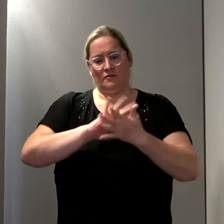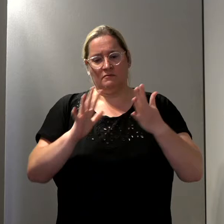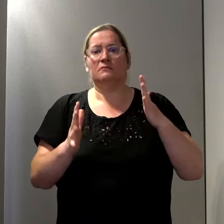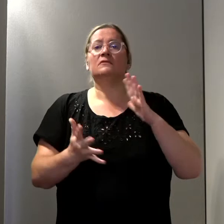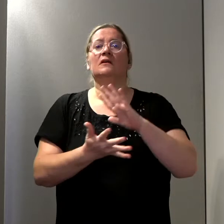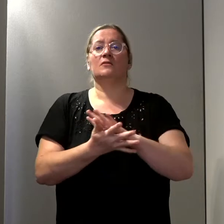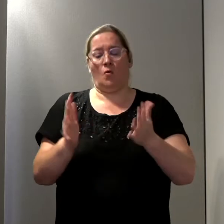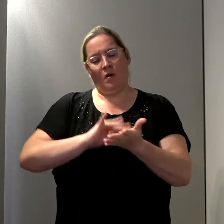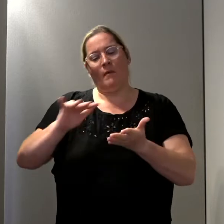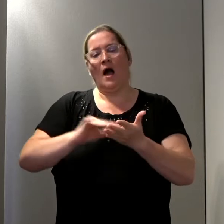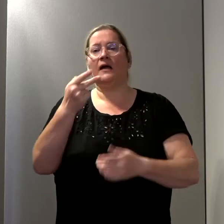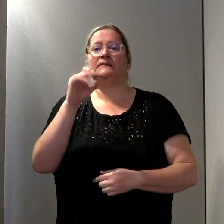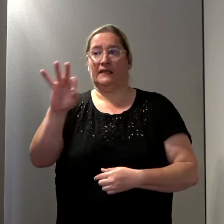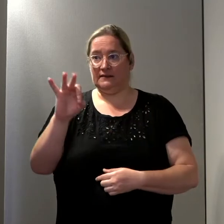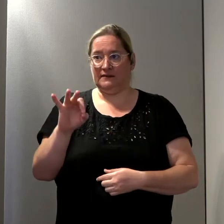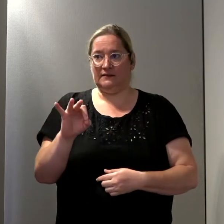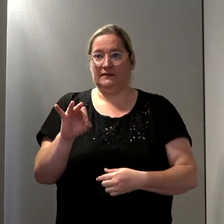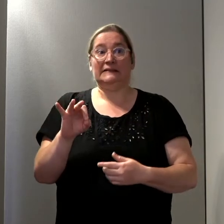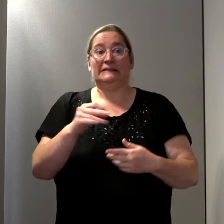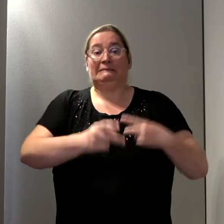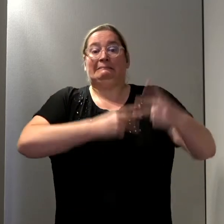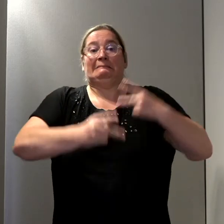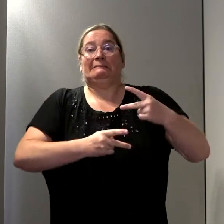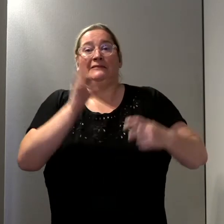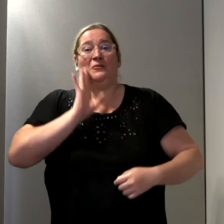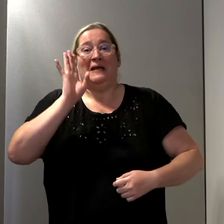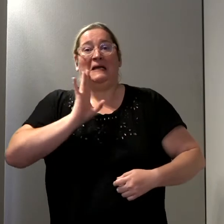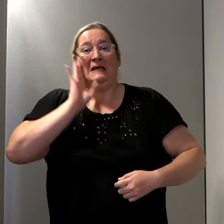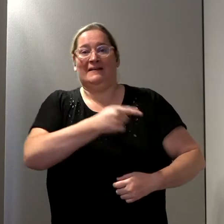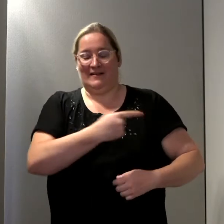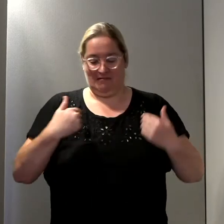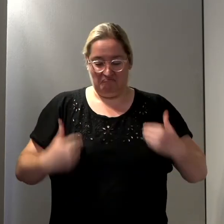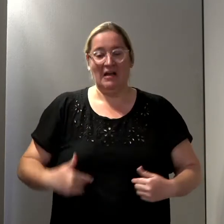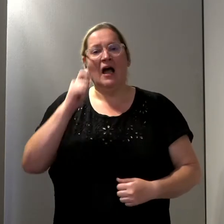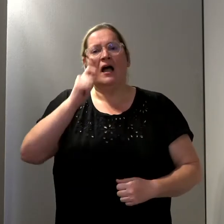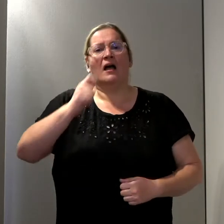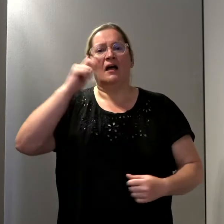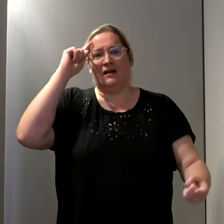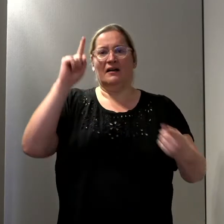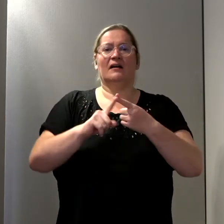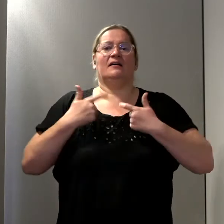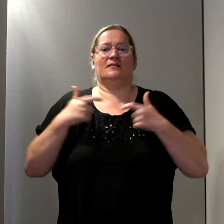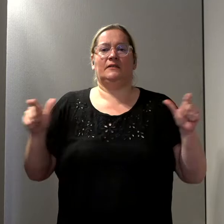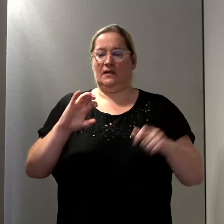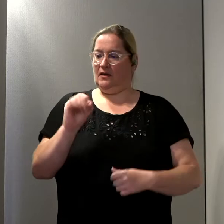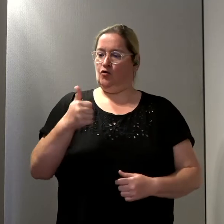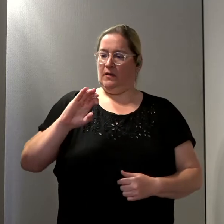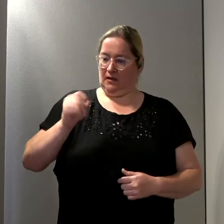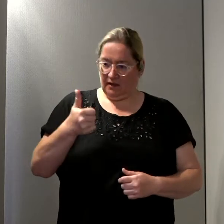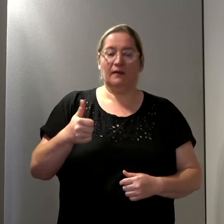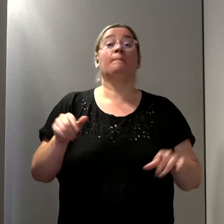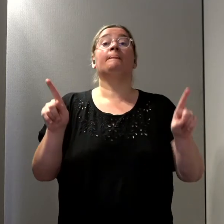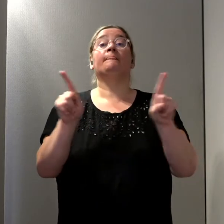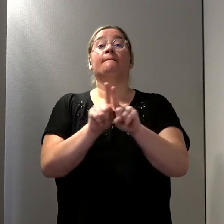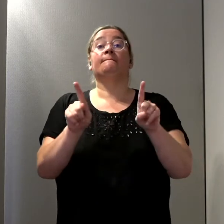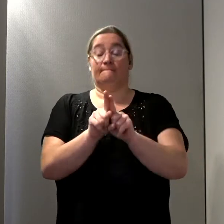suis experte en accessibilité... Pardon pour le slide suivante, s'il vous plaît. Je suis experte en accessibilité numérique et je